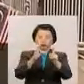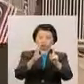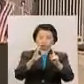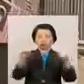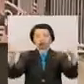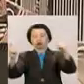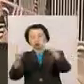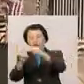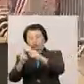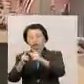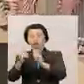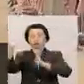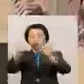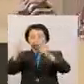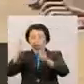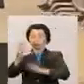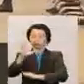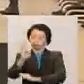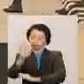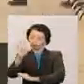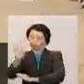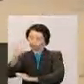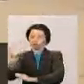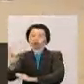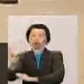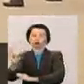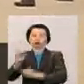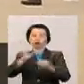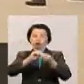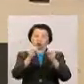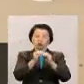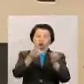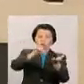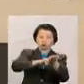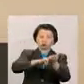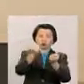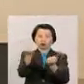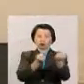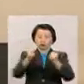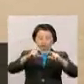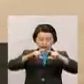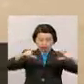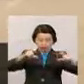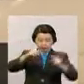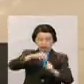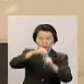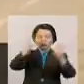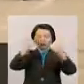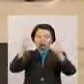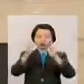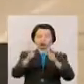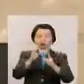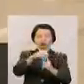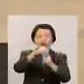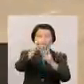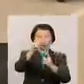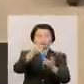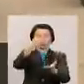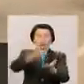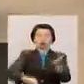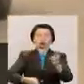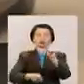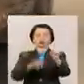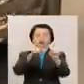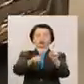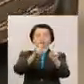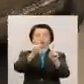hingga Malaysia 9999. Nombor siri pendaftaran kenderaan khas Malaysia 1 dibina pada harga